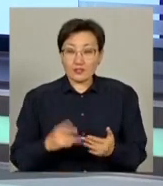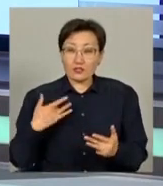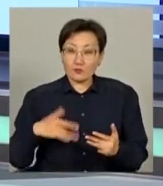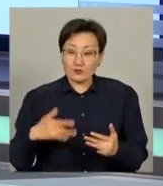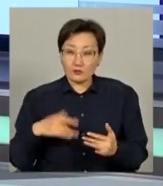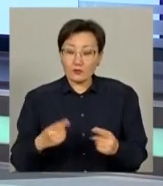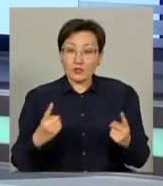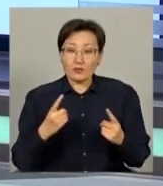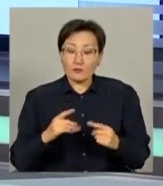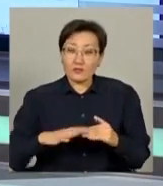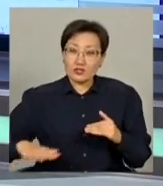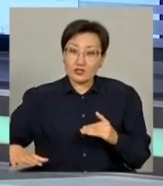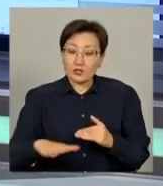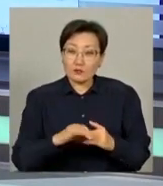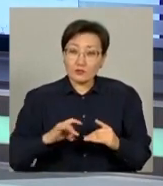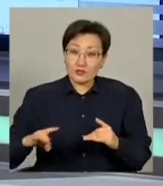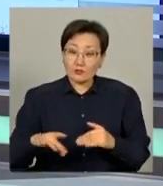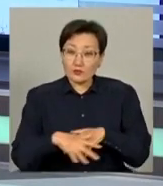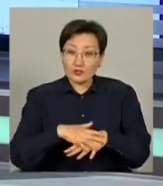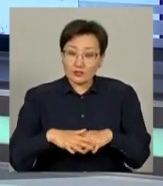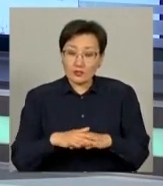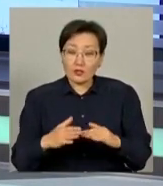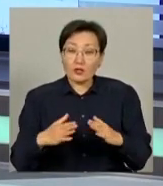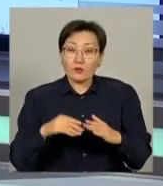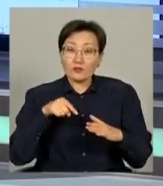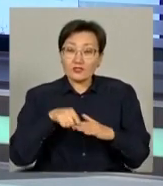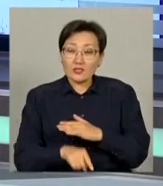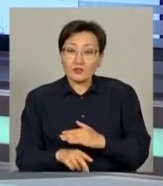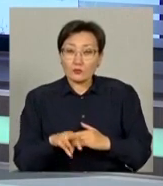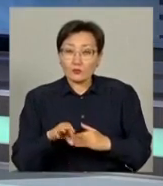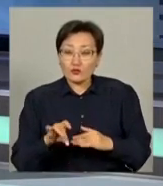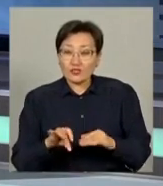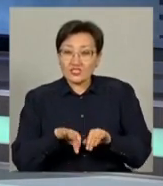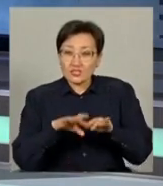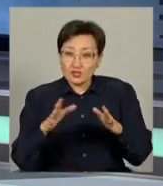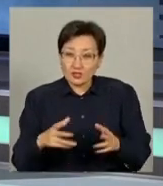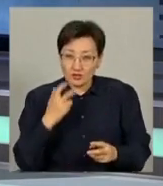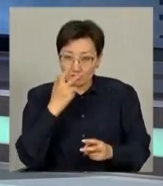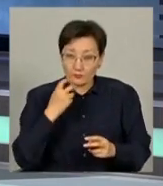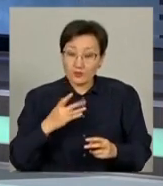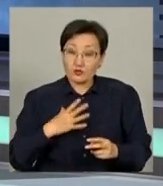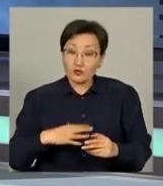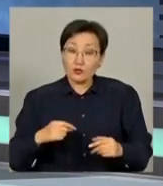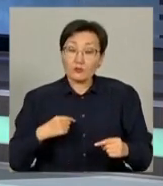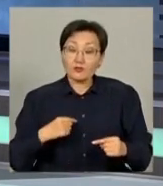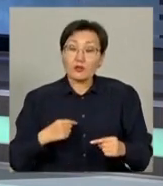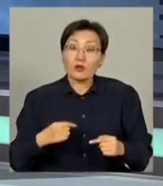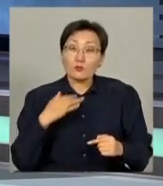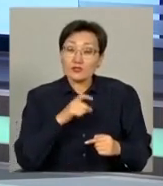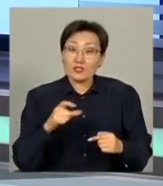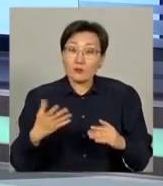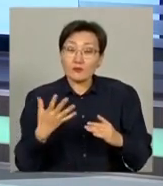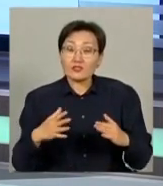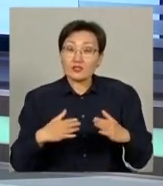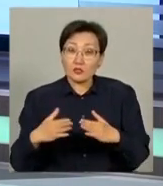Таразда Ұлы Дала шағын ауданының тұрғындары аулада үйіліп жатқан қоқыс қалдықтарының сасық иісіне төзуге мәжбүр. Көп қабатты 5